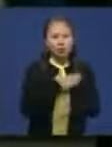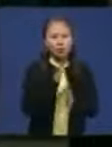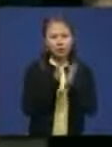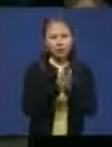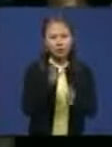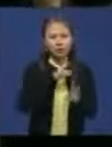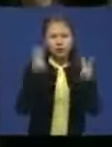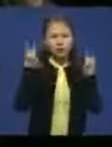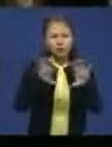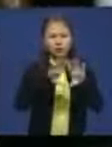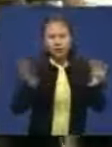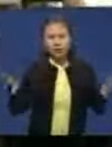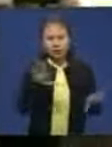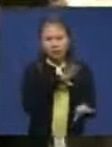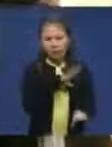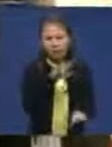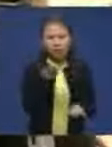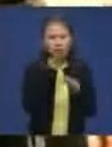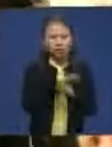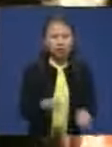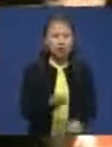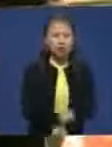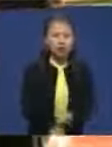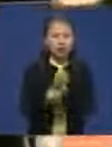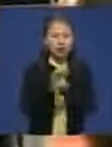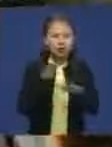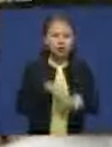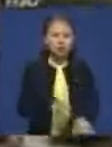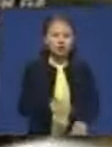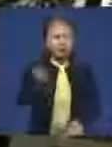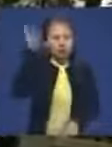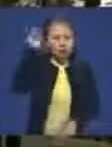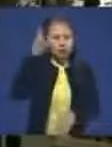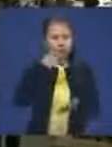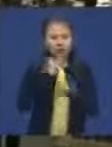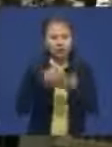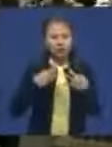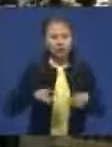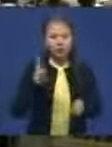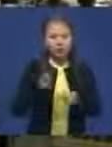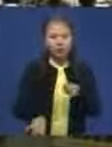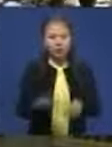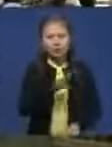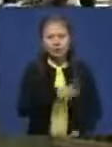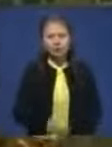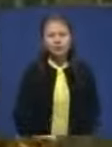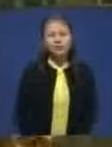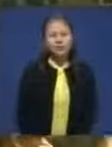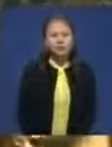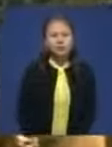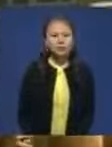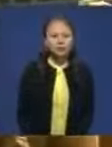жазуларды ұстап шыққан. Үн-түнсіз өткен наразылық шарасы Нью-Йорктегі Израиль елшілігінің алдында аяқталған.